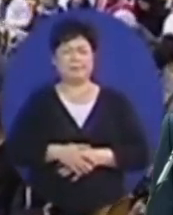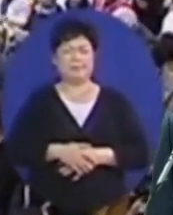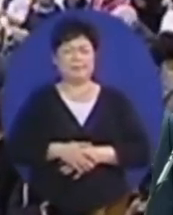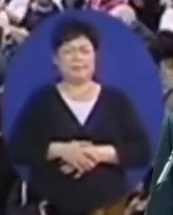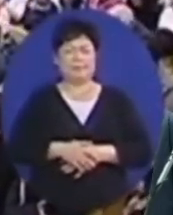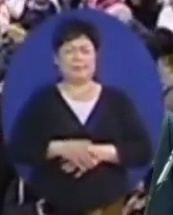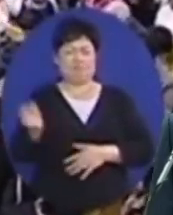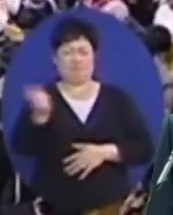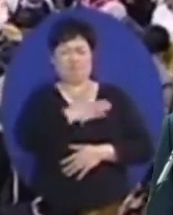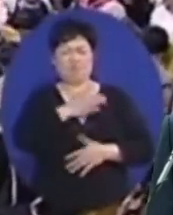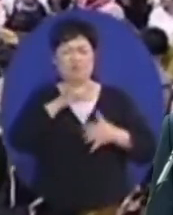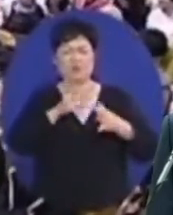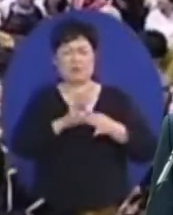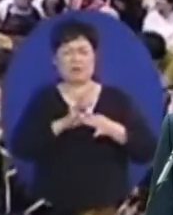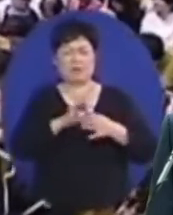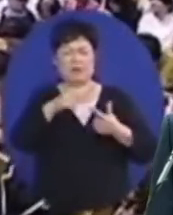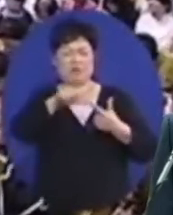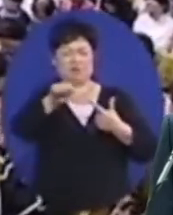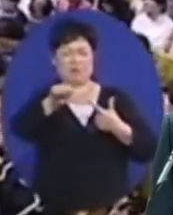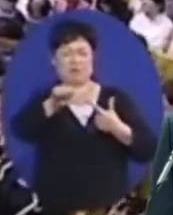이 부자의 둘째 아들은